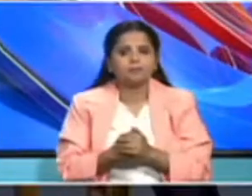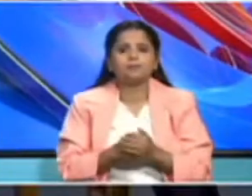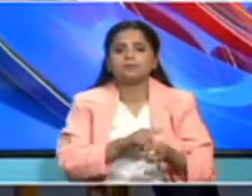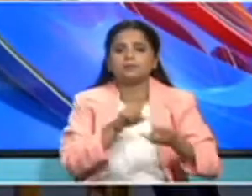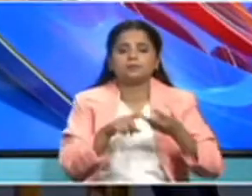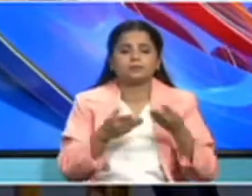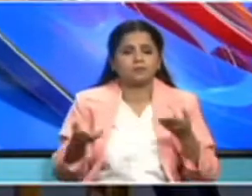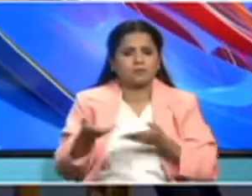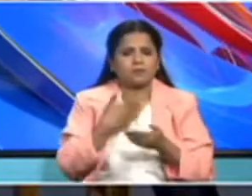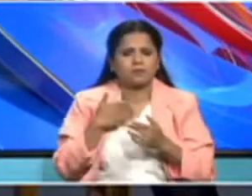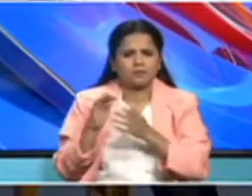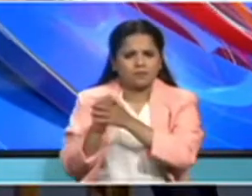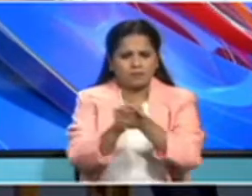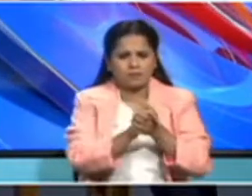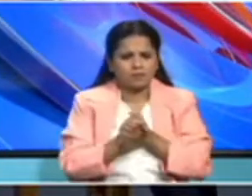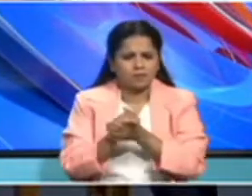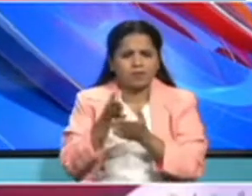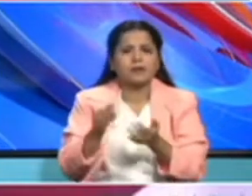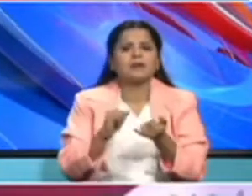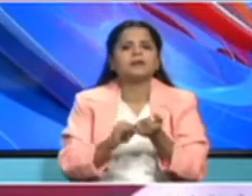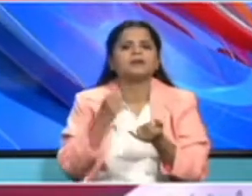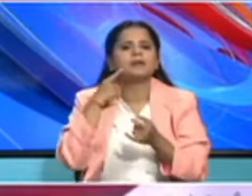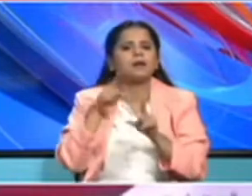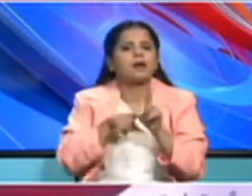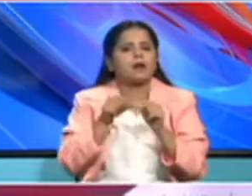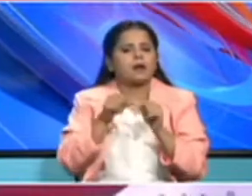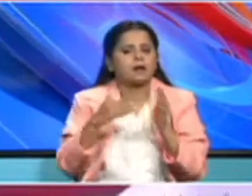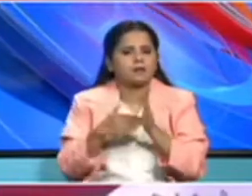संसद के मेरे साथी सीआर पाटिल,